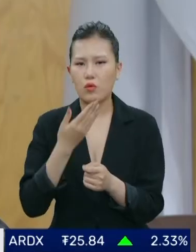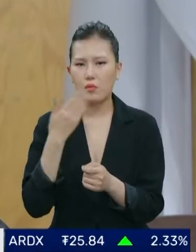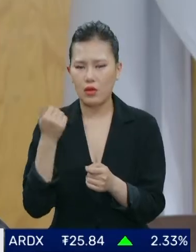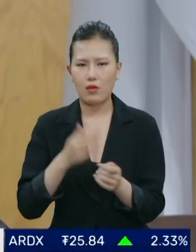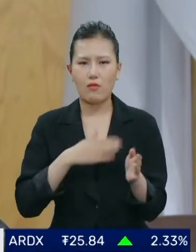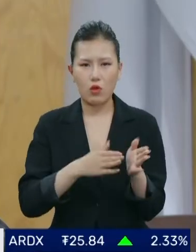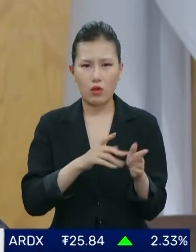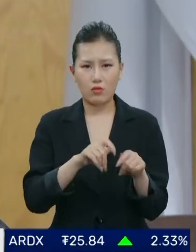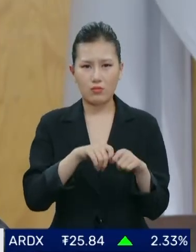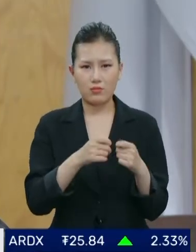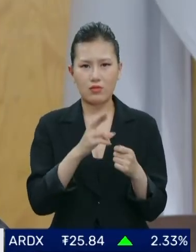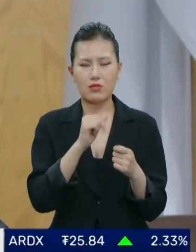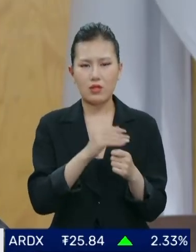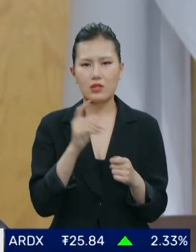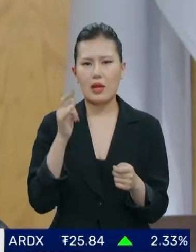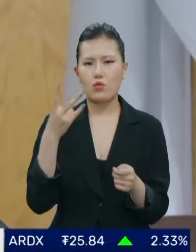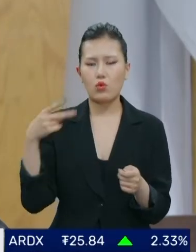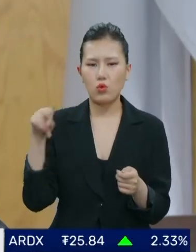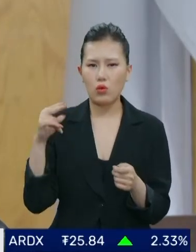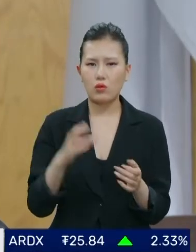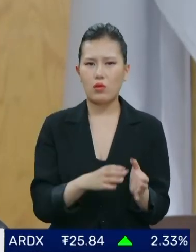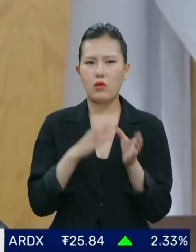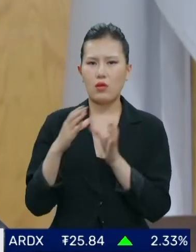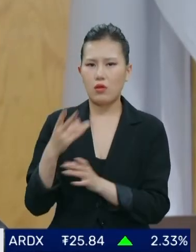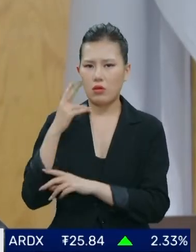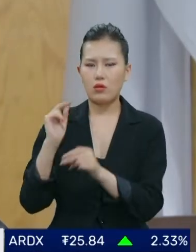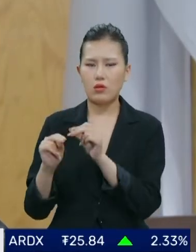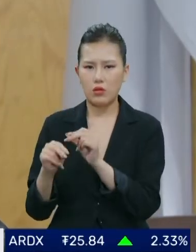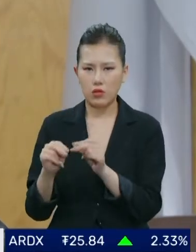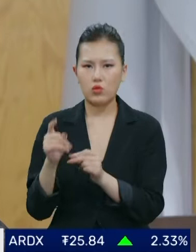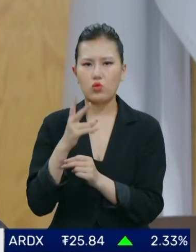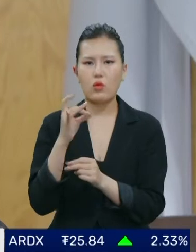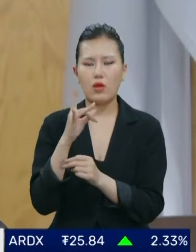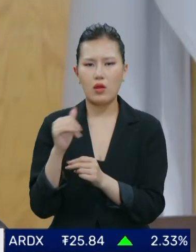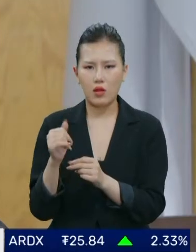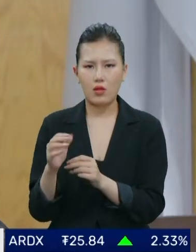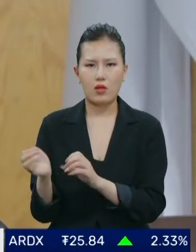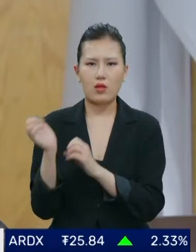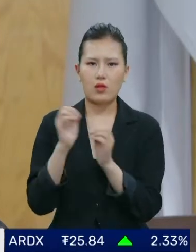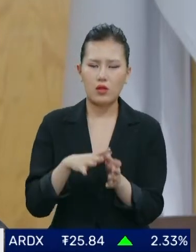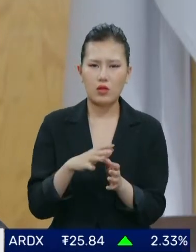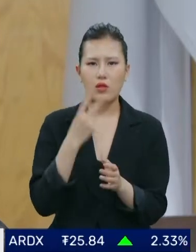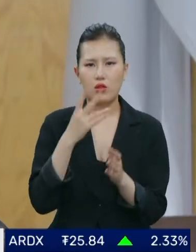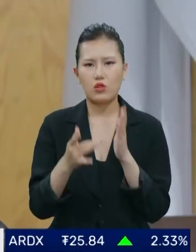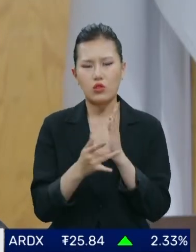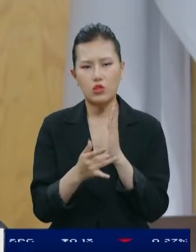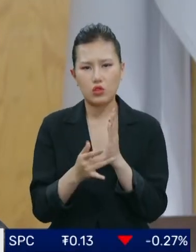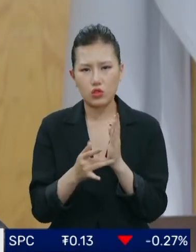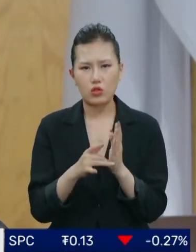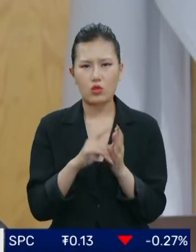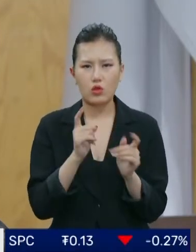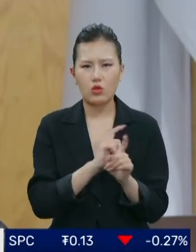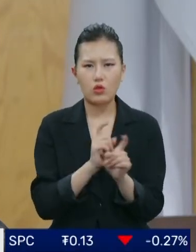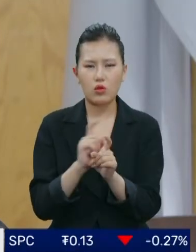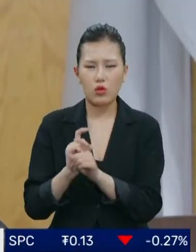дээр өртөөнд аваач техникийн үйлчлүүлэг хийгээд дараа нь цуурагийн вагон төвөд ирсний дараа яг техникийн хувьд ямар хэмжээний